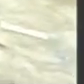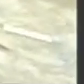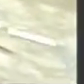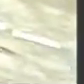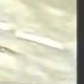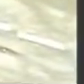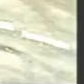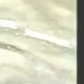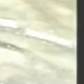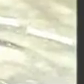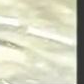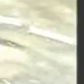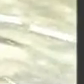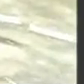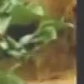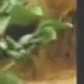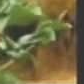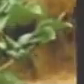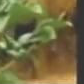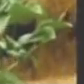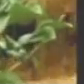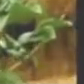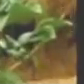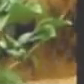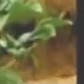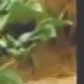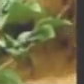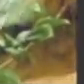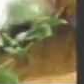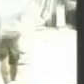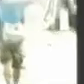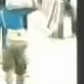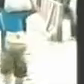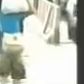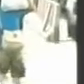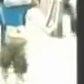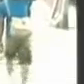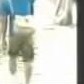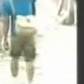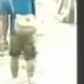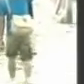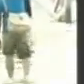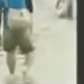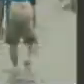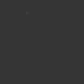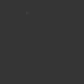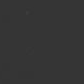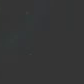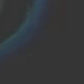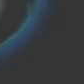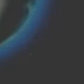คือผลพวงจากปัญหาย้อนกลับมาทำร้ายเรา